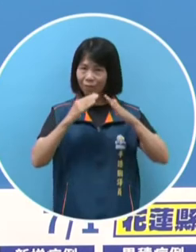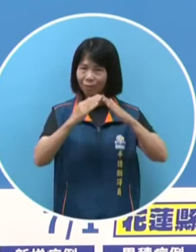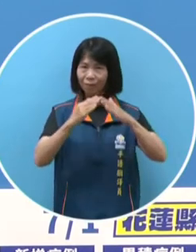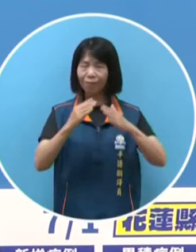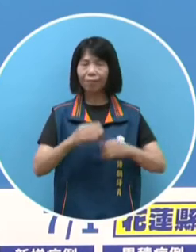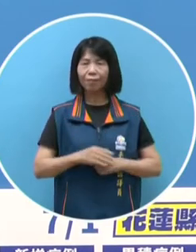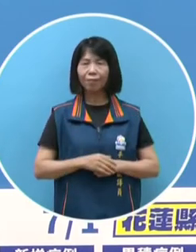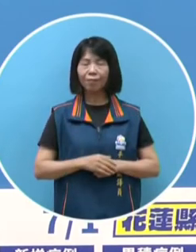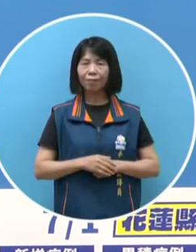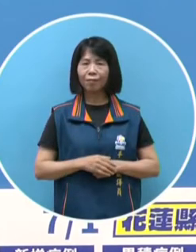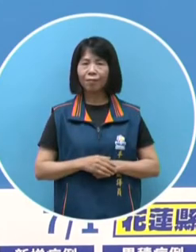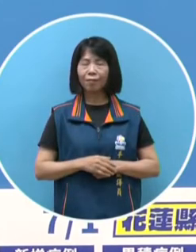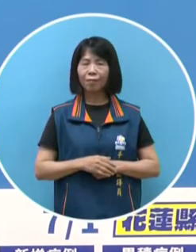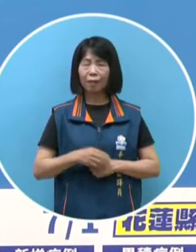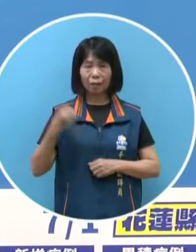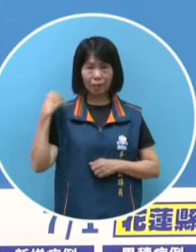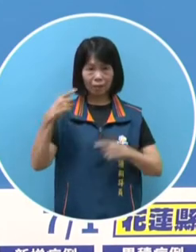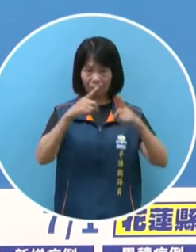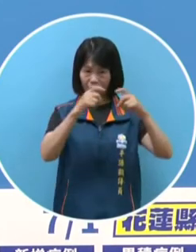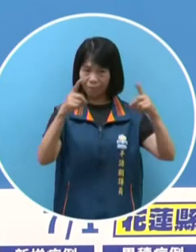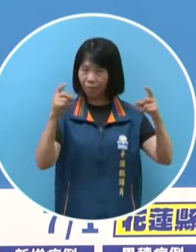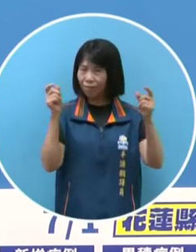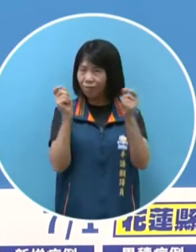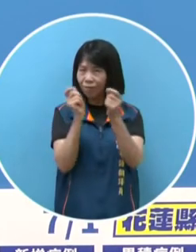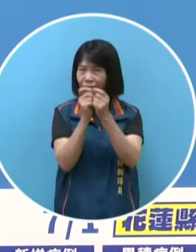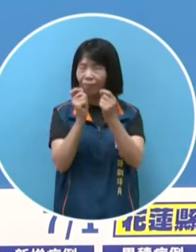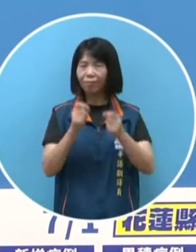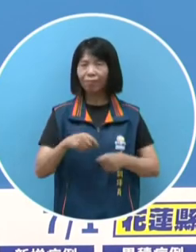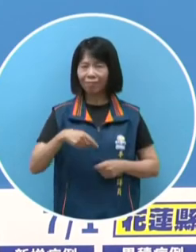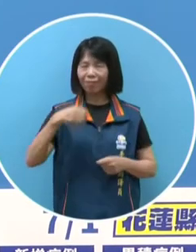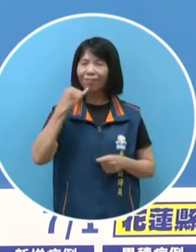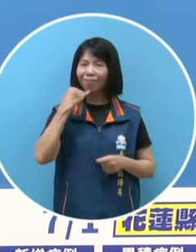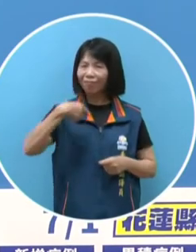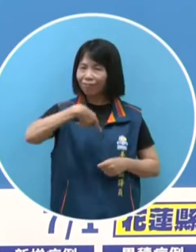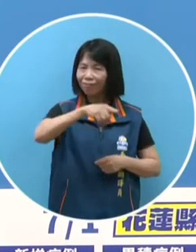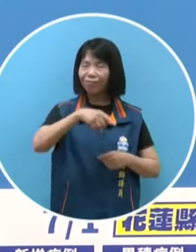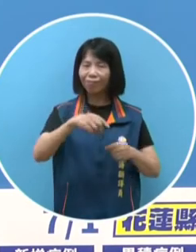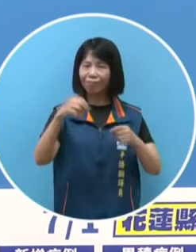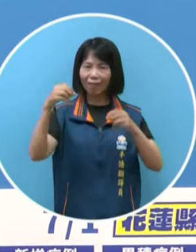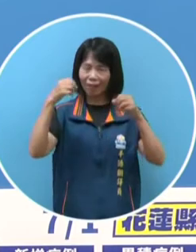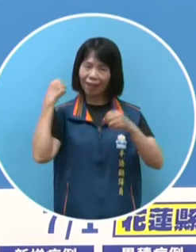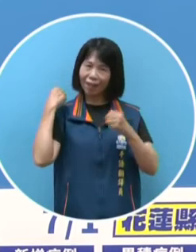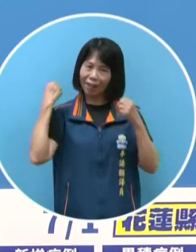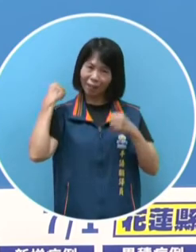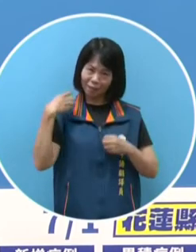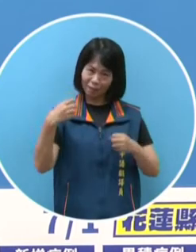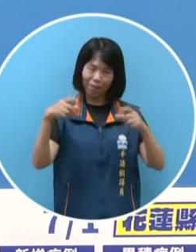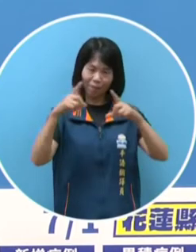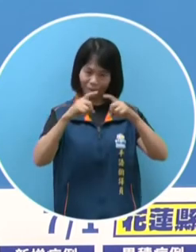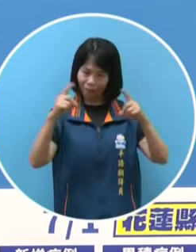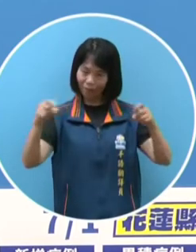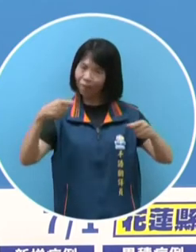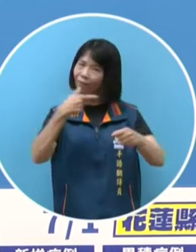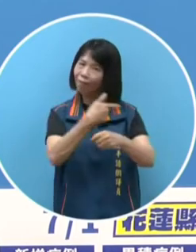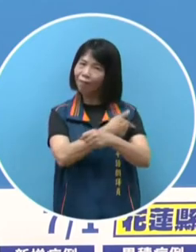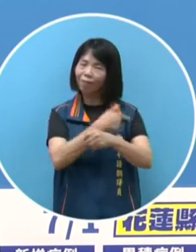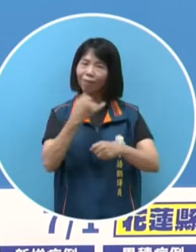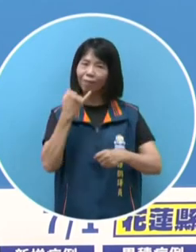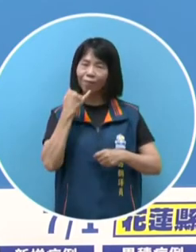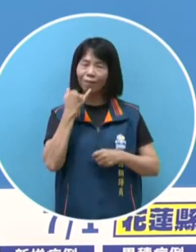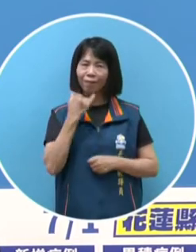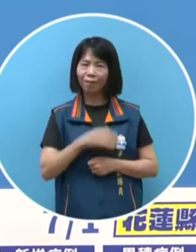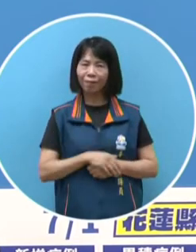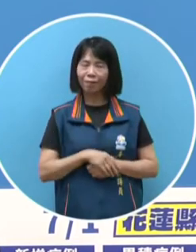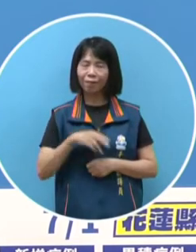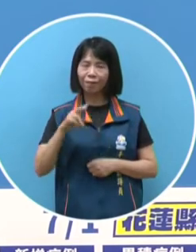那在离新城很近的地方，您可以到新城来施打也可以。可以打这个新城